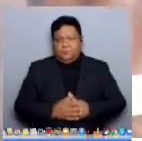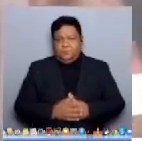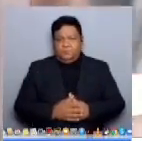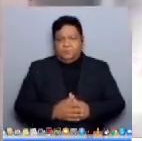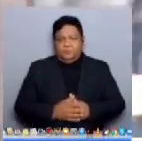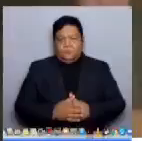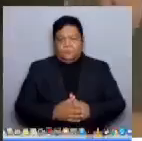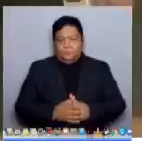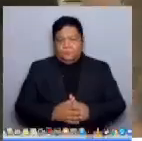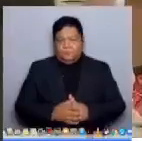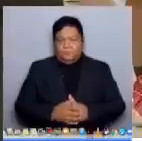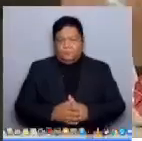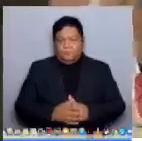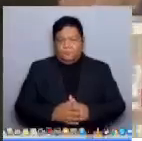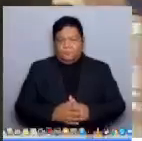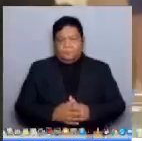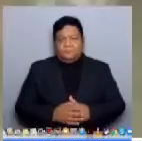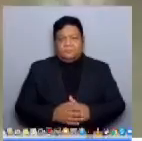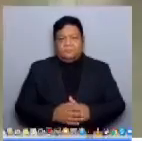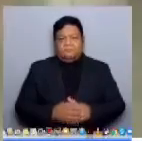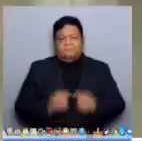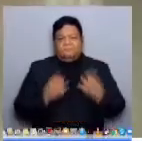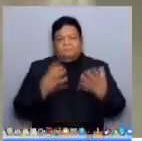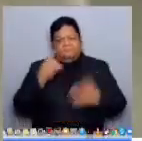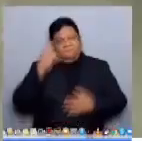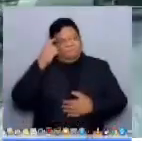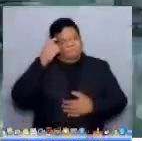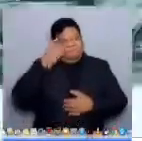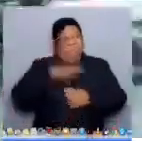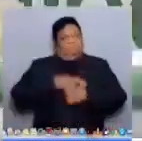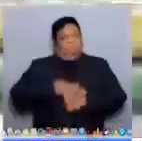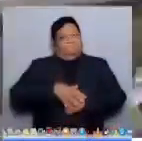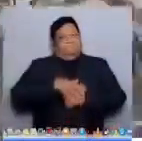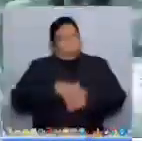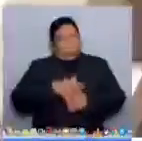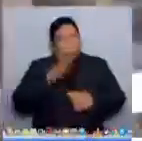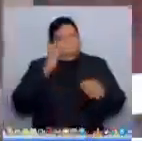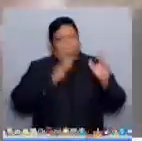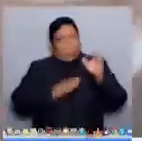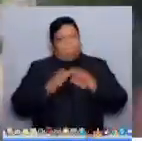Sa dami ng iniisip at pinoproblema natin sa mundo,